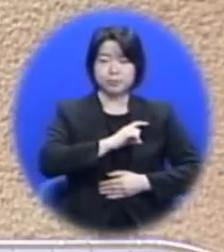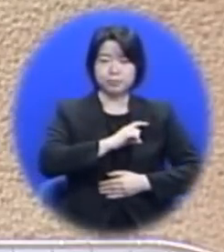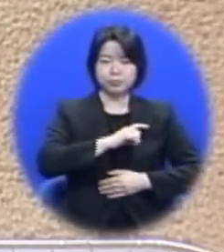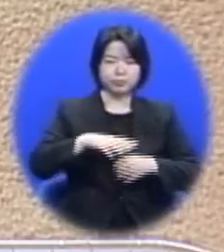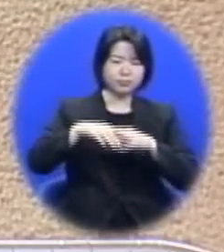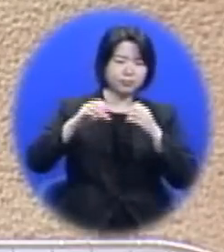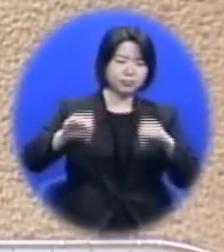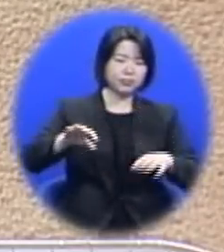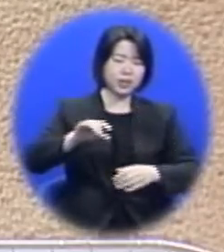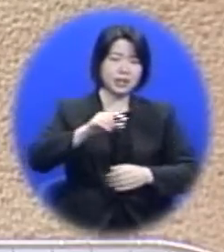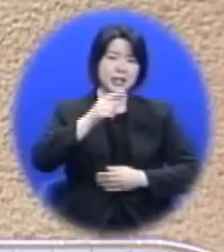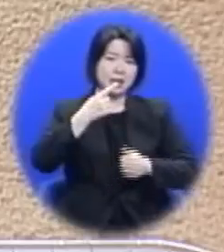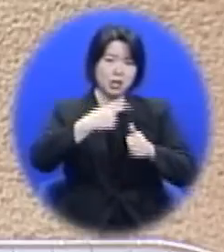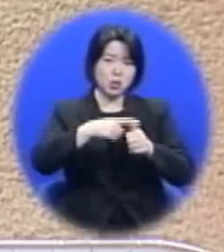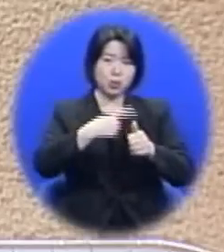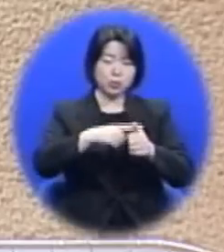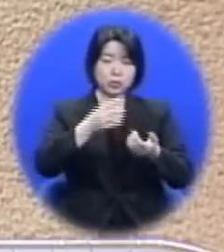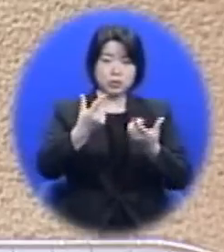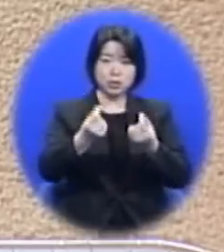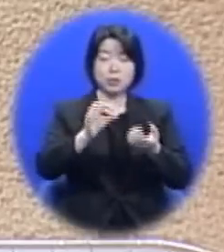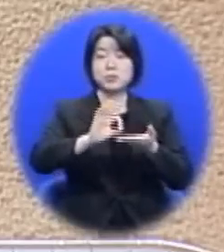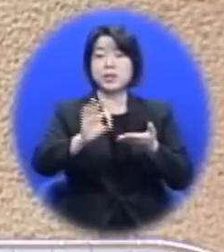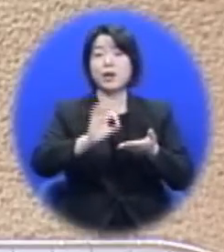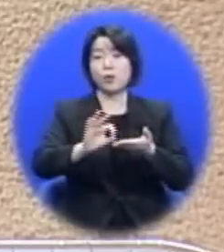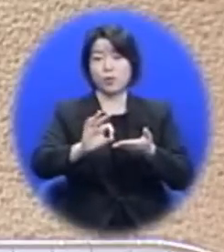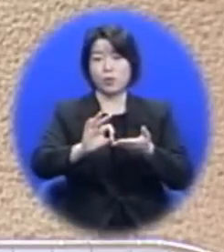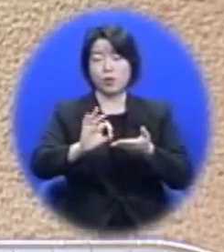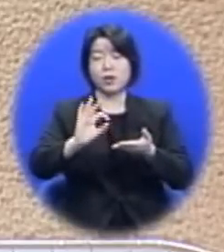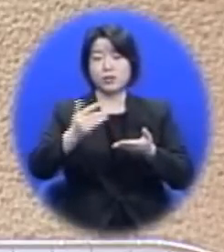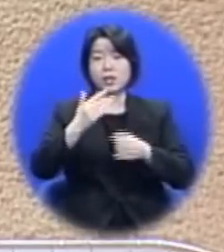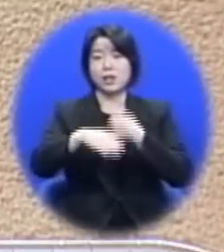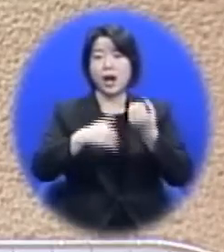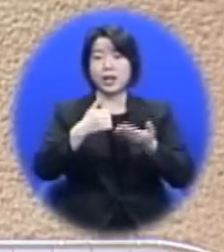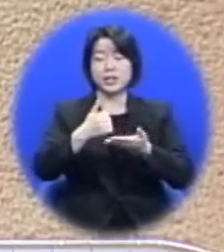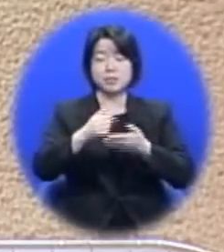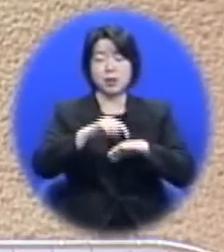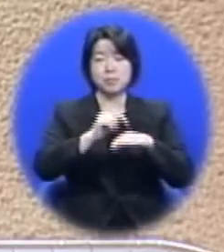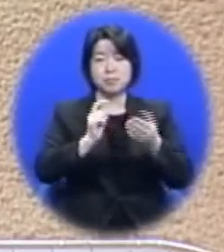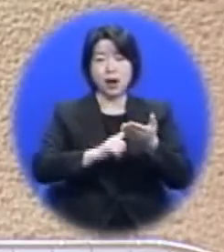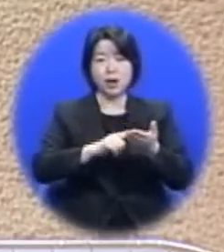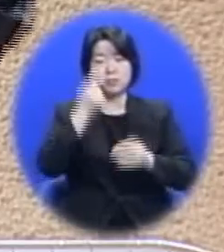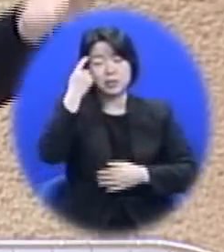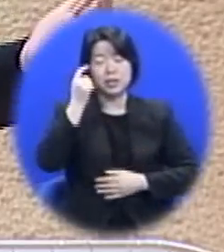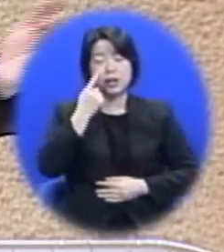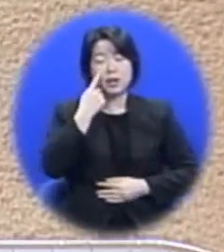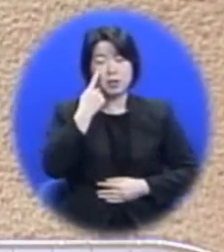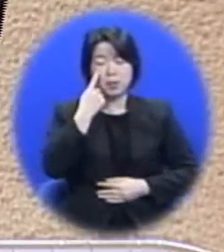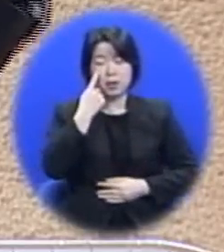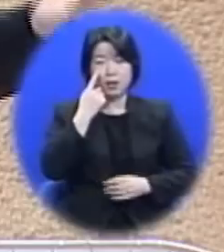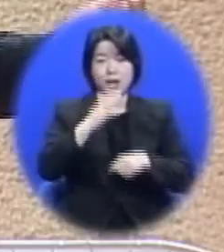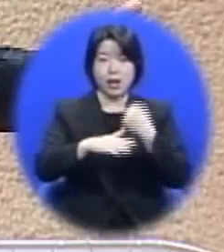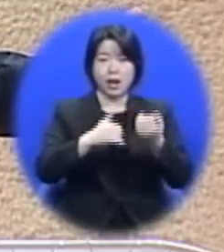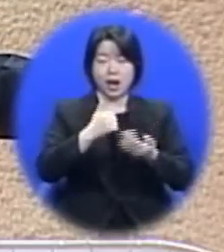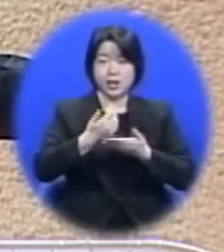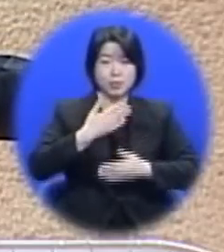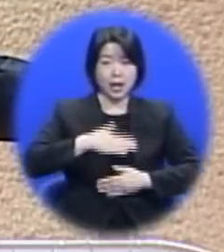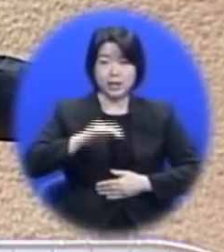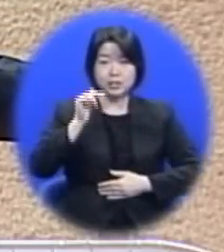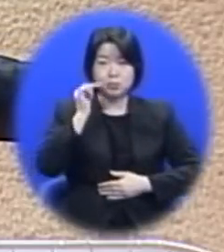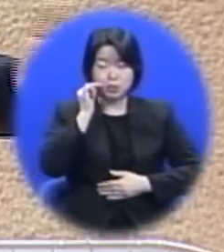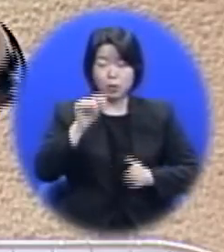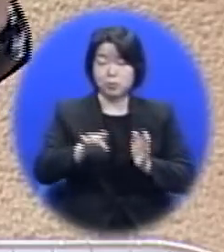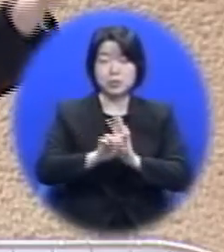사용되는 그것을 들으시는 하나님의 심정을 생각해 보세요. 하나님을 알지 못하고 믿지 않는